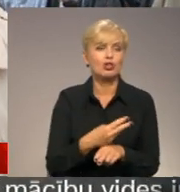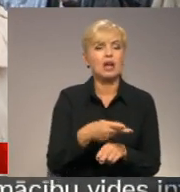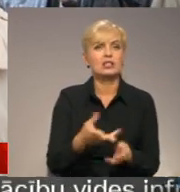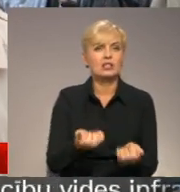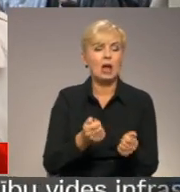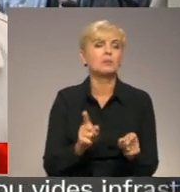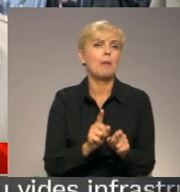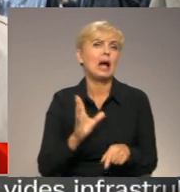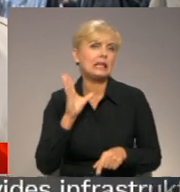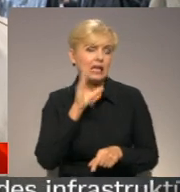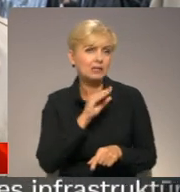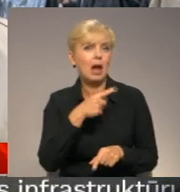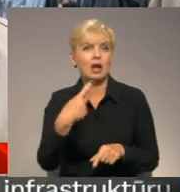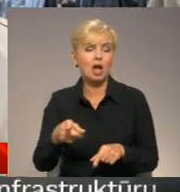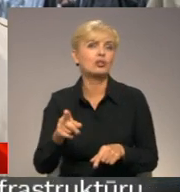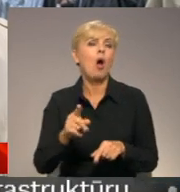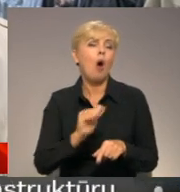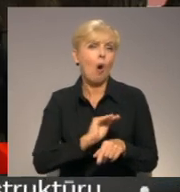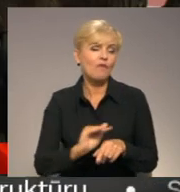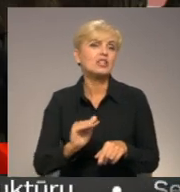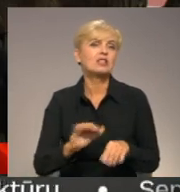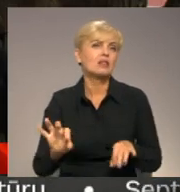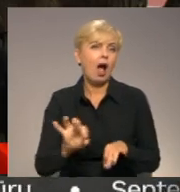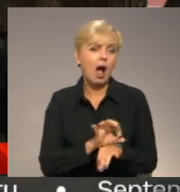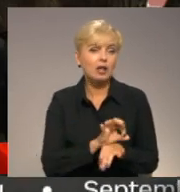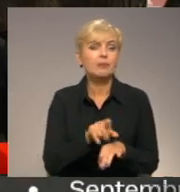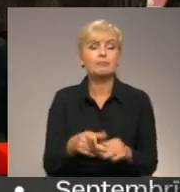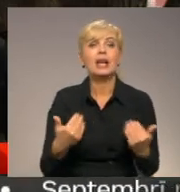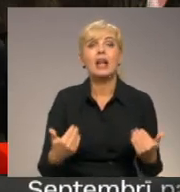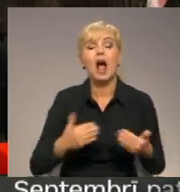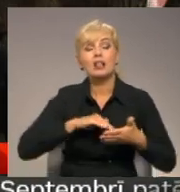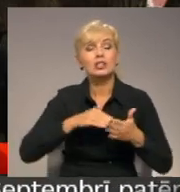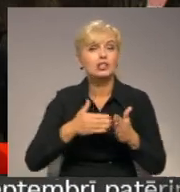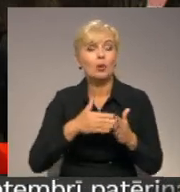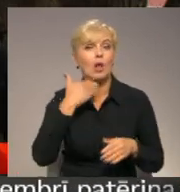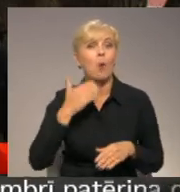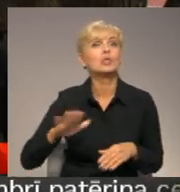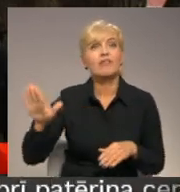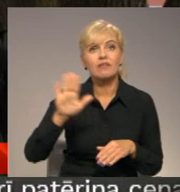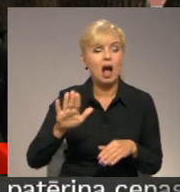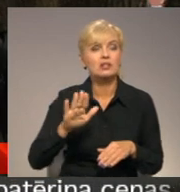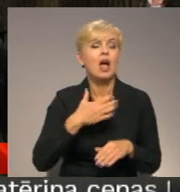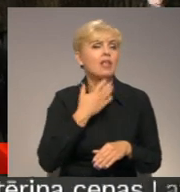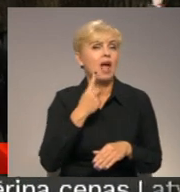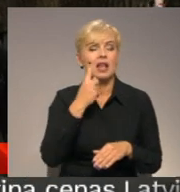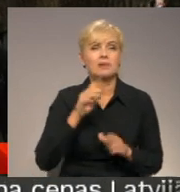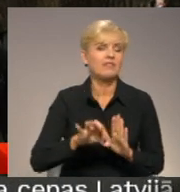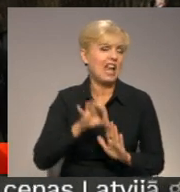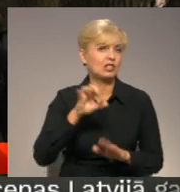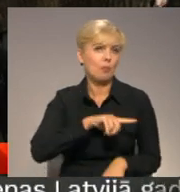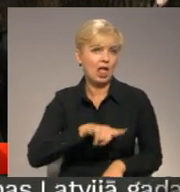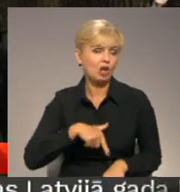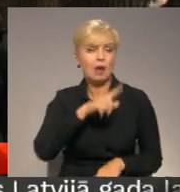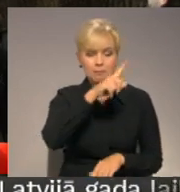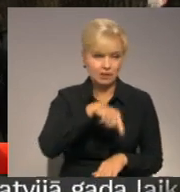tādas pašas iespējas, kā tie, kas noformē oficiāli savas attiecības. Reālā situācija daudzās valstīs, un mēs neesam izņēmusi arī Latvijā,